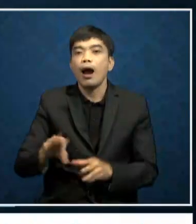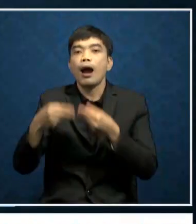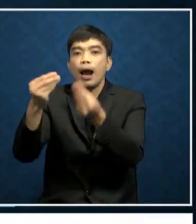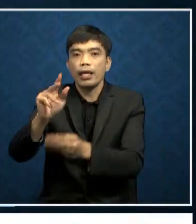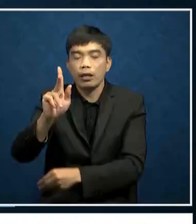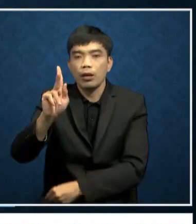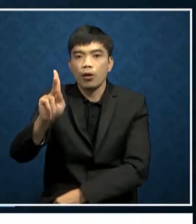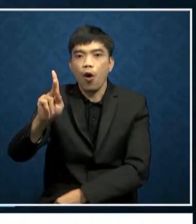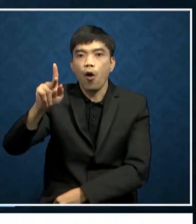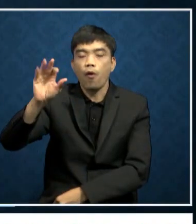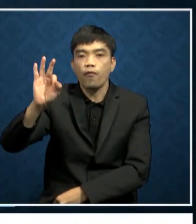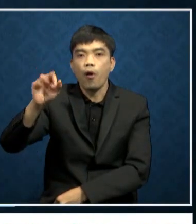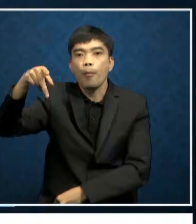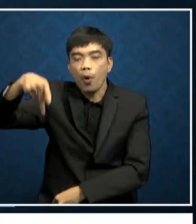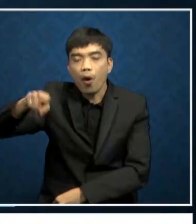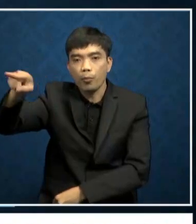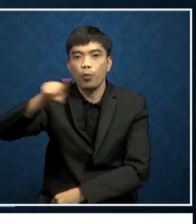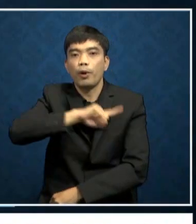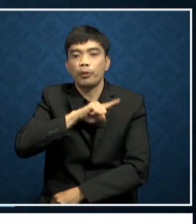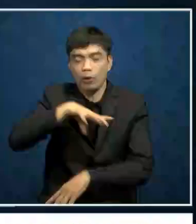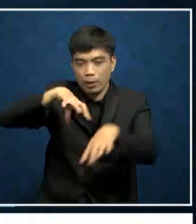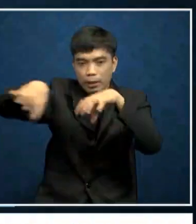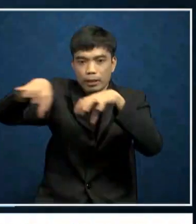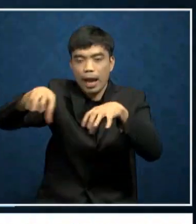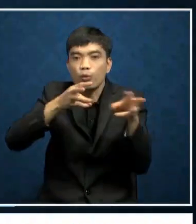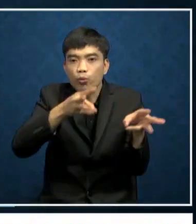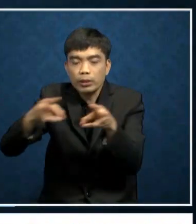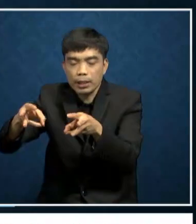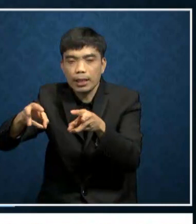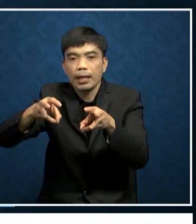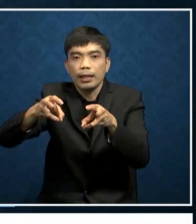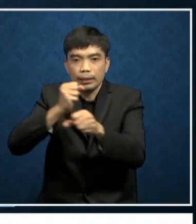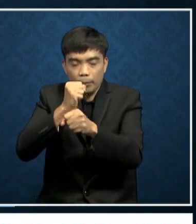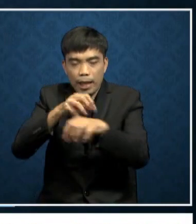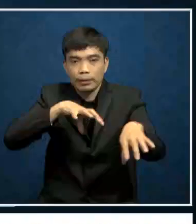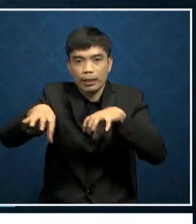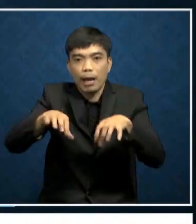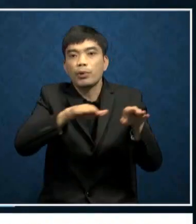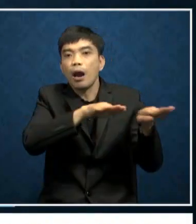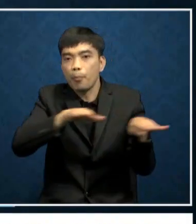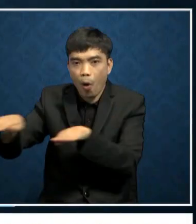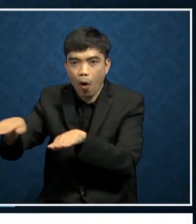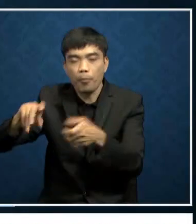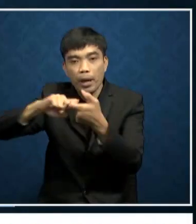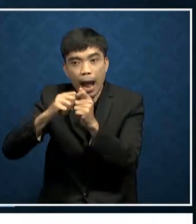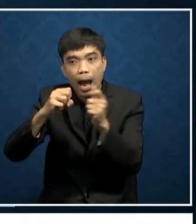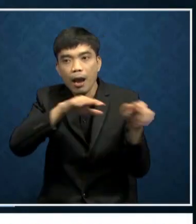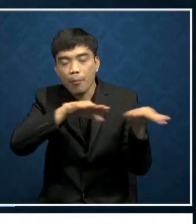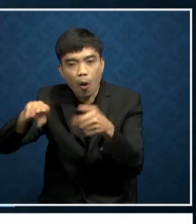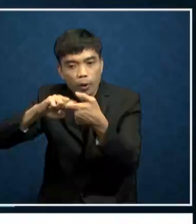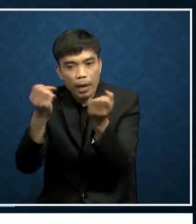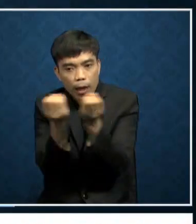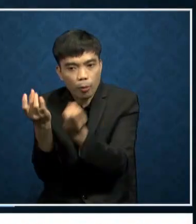พิจารณาศึกษาและจัดเตรียมแนวทางซึ่งนอกเหนือจากการบริหารค่า FTนะครับเพื่อรองรับเหตุการณ์ที่จะเกิดขึ้นในอนาคต